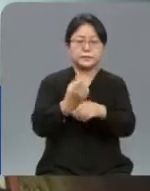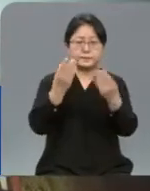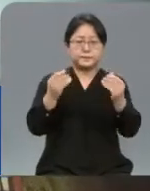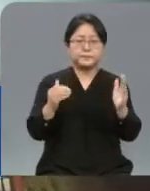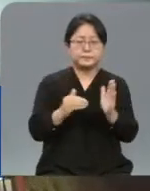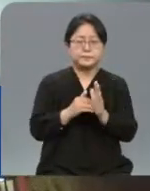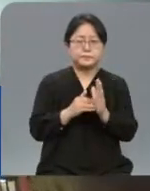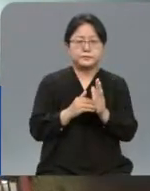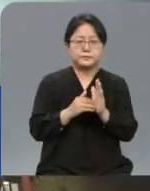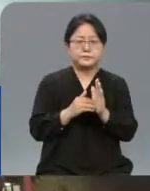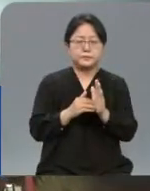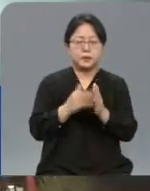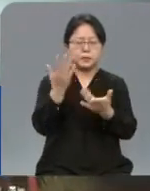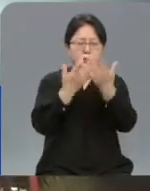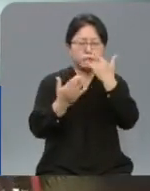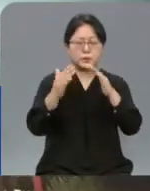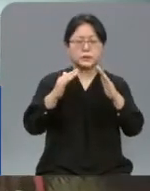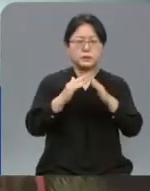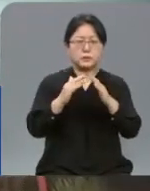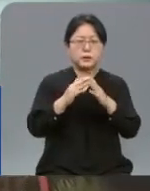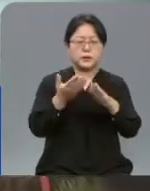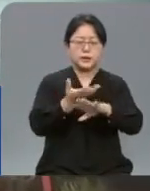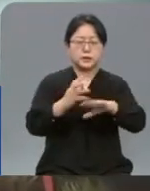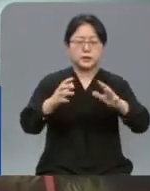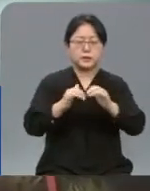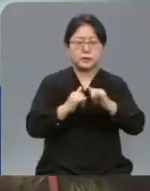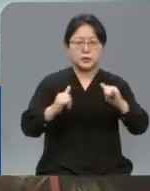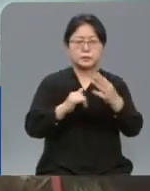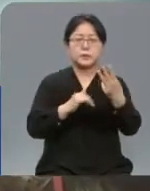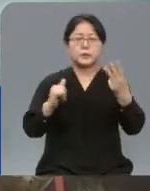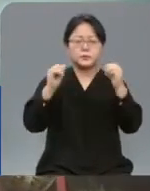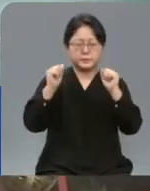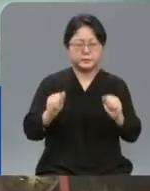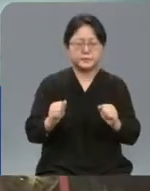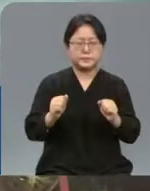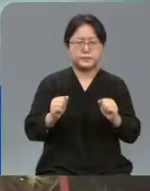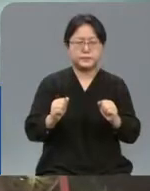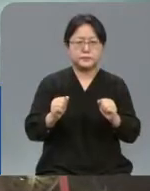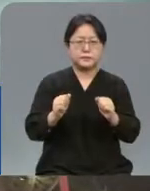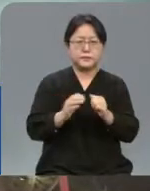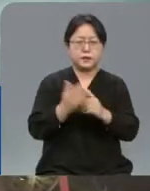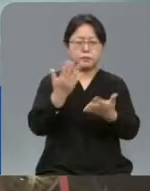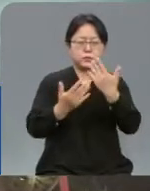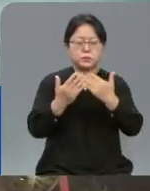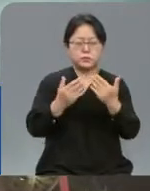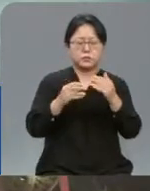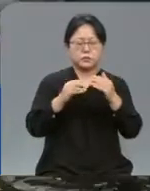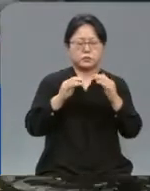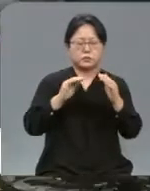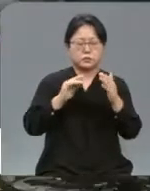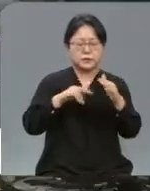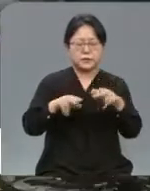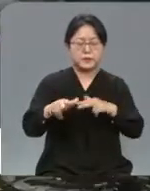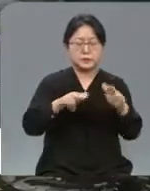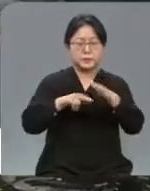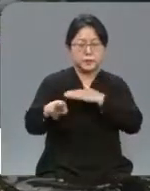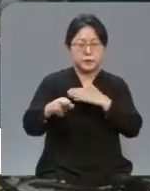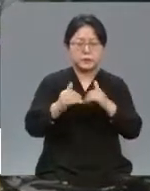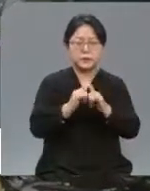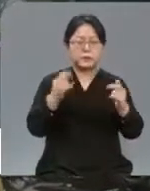진화했습니다 불이 난 집에는 외국인 노동자 3명이 거주하고 있었는데 화재 발생 직후 대피해 인명피해는